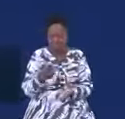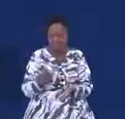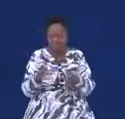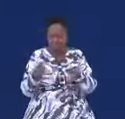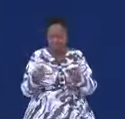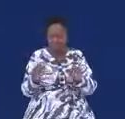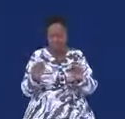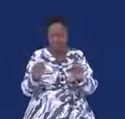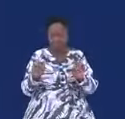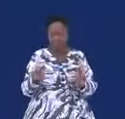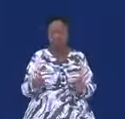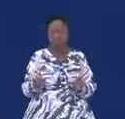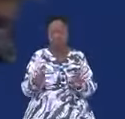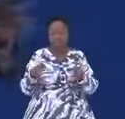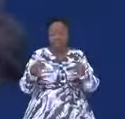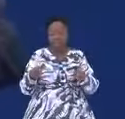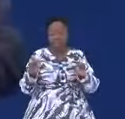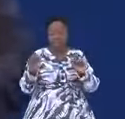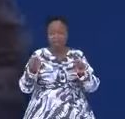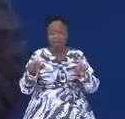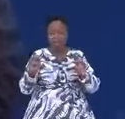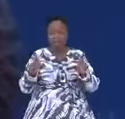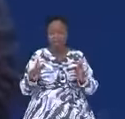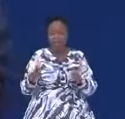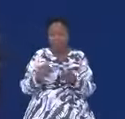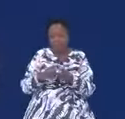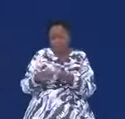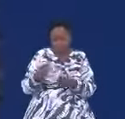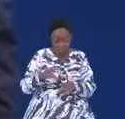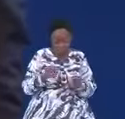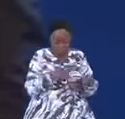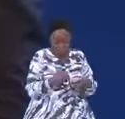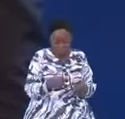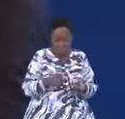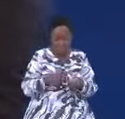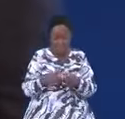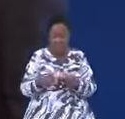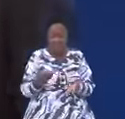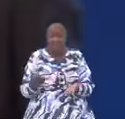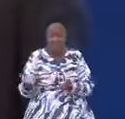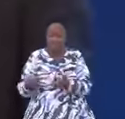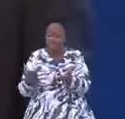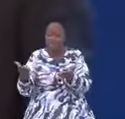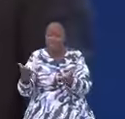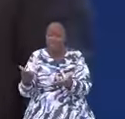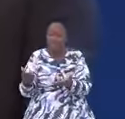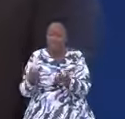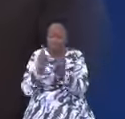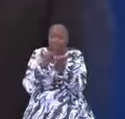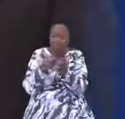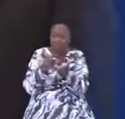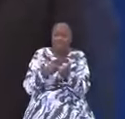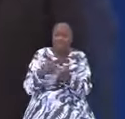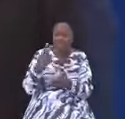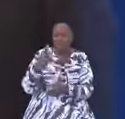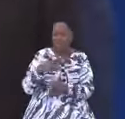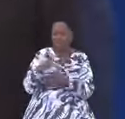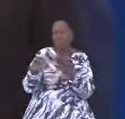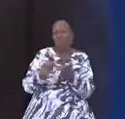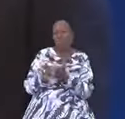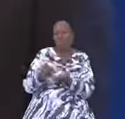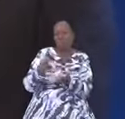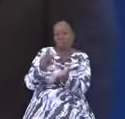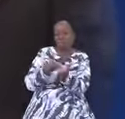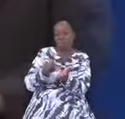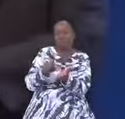coupé chez l'imprimeur et 10 à 7 bouts de papier sont inutiles c'est